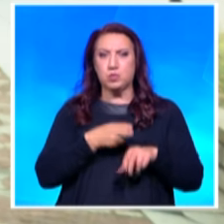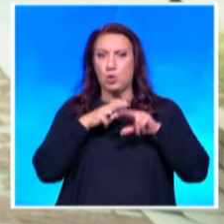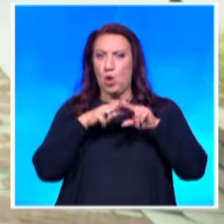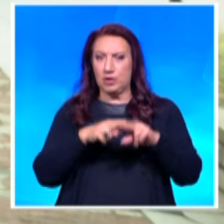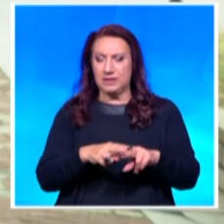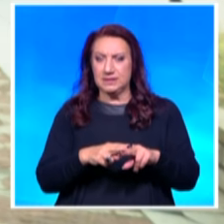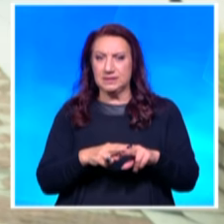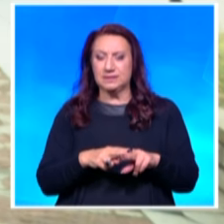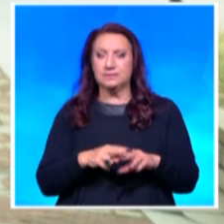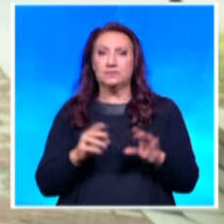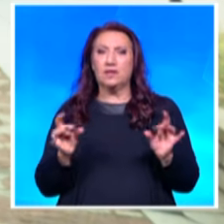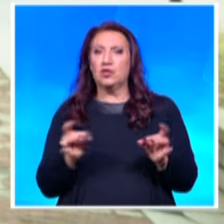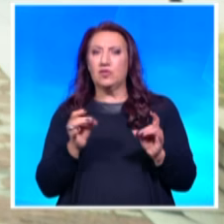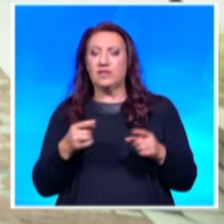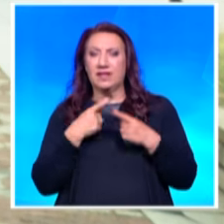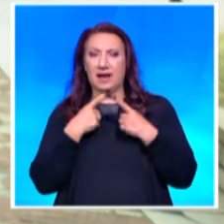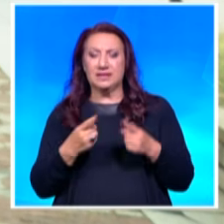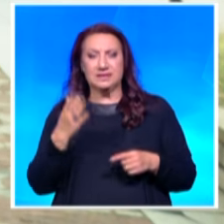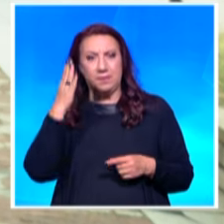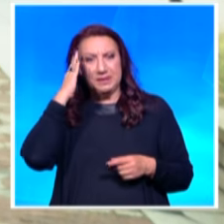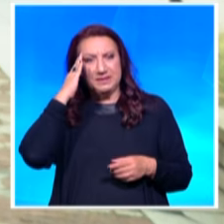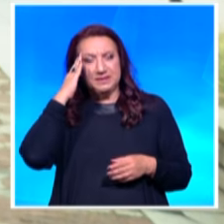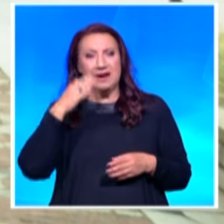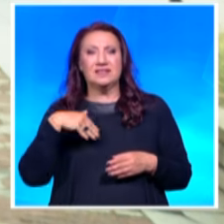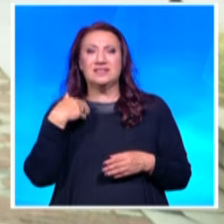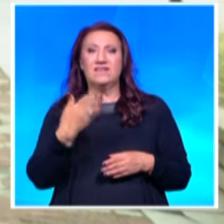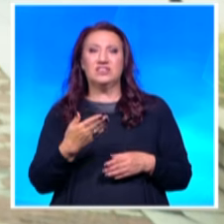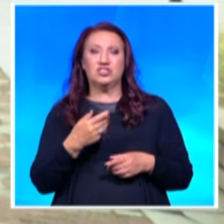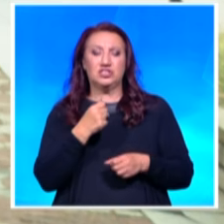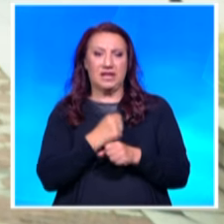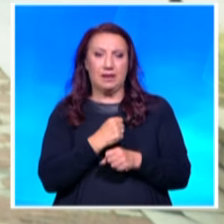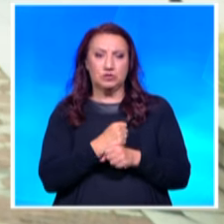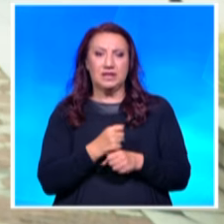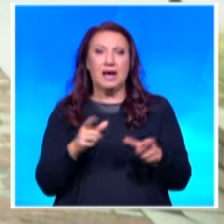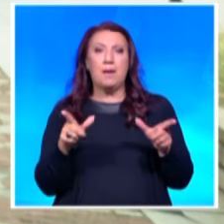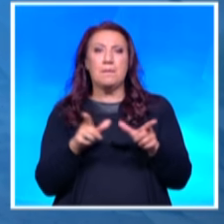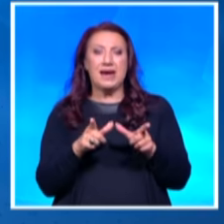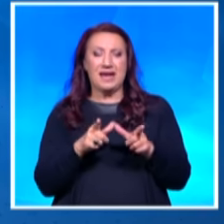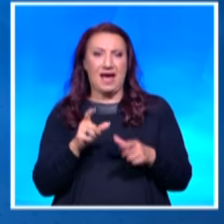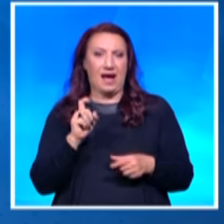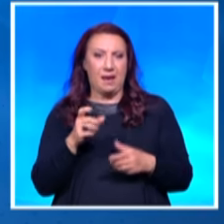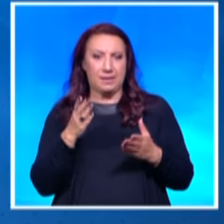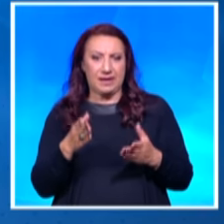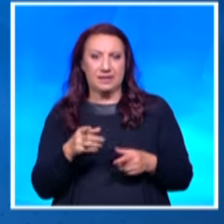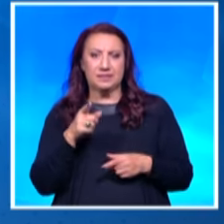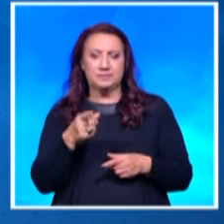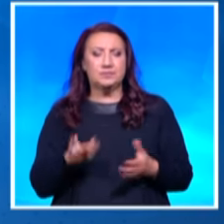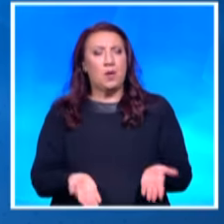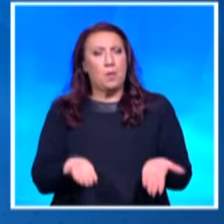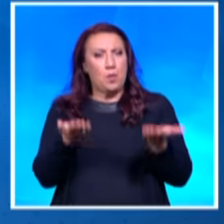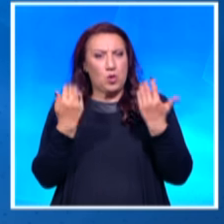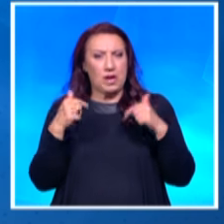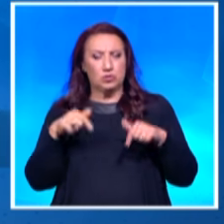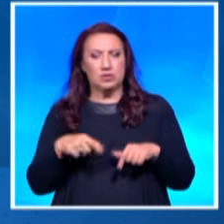всъщност я съобщи министърът на външните работи Мария Габриел. По нейни думи, по-рано през деня той е докаран с полет на